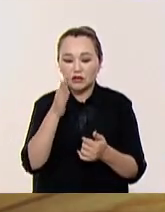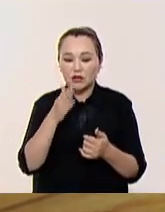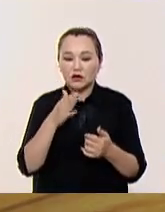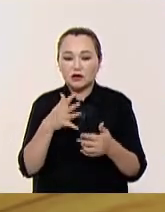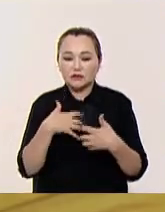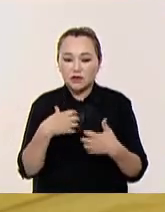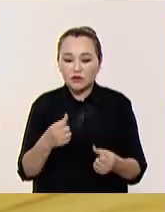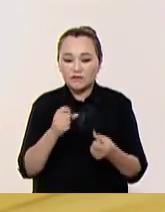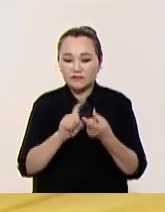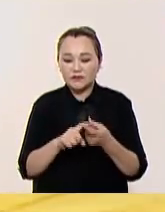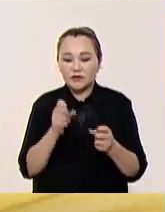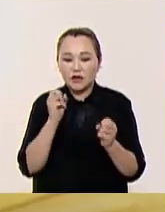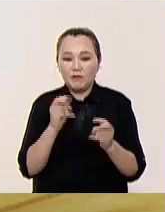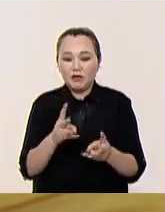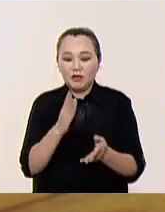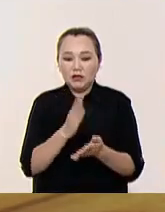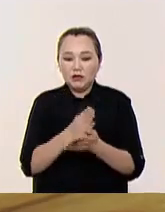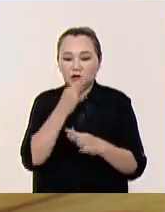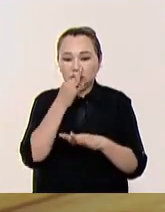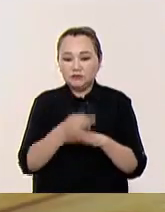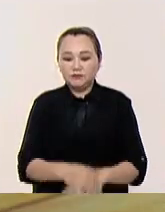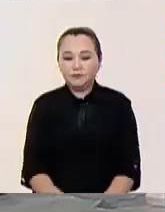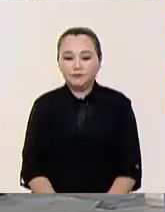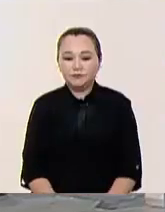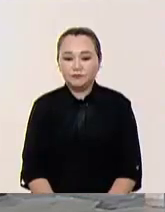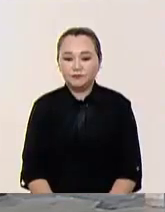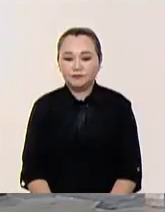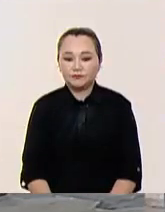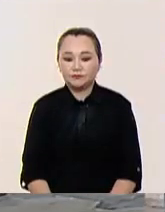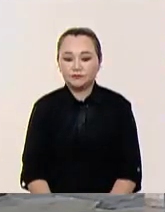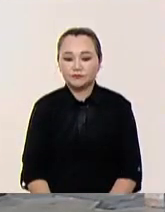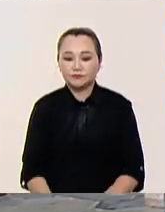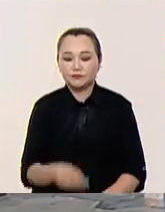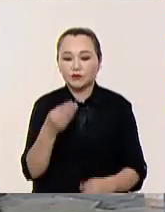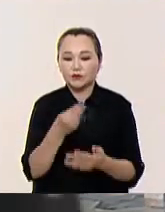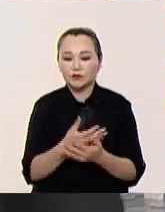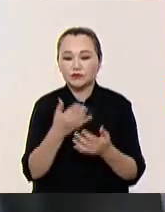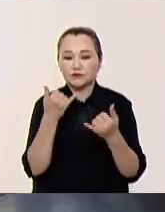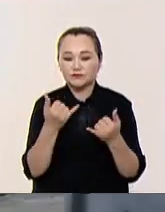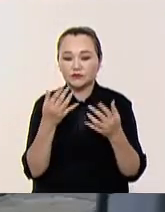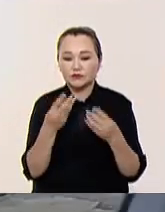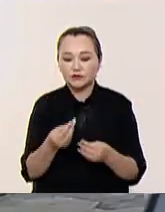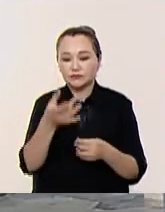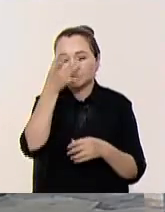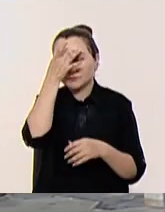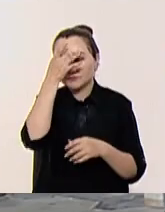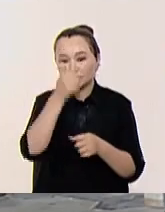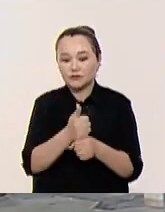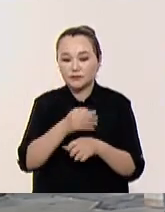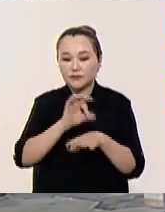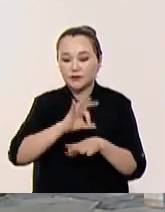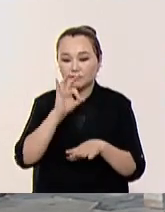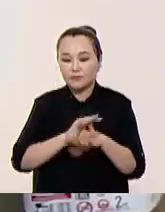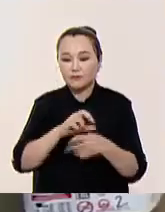қоғам саулығын қауіпке тігуде деген болжам жасады. Kımbatçılık bugünkü'nün bas ağırtar bastı meselesine